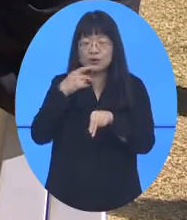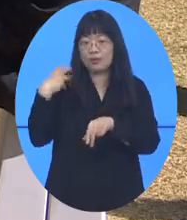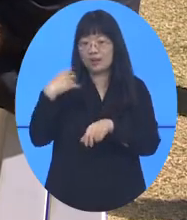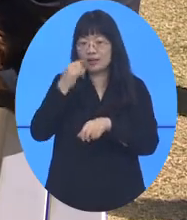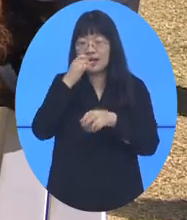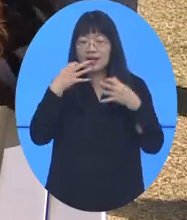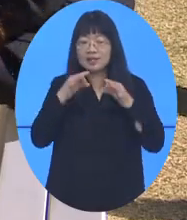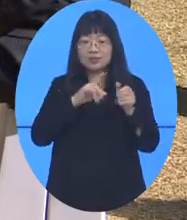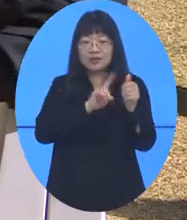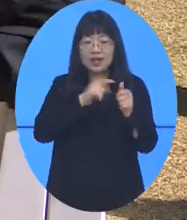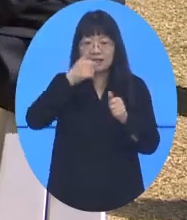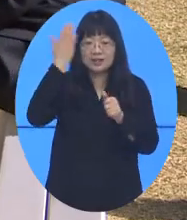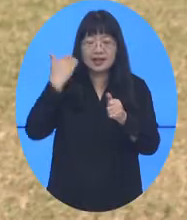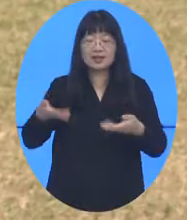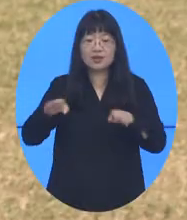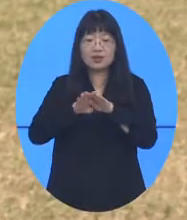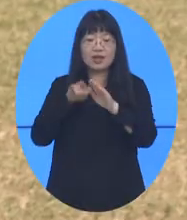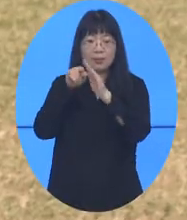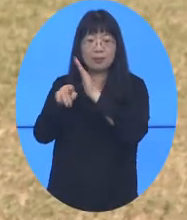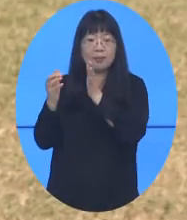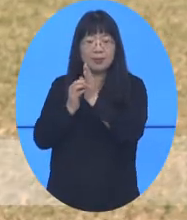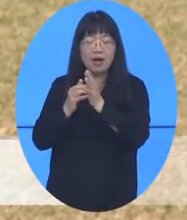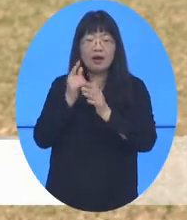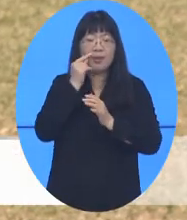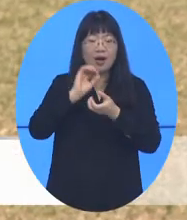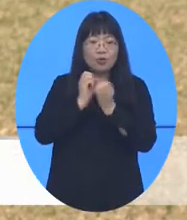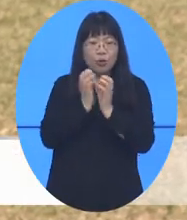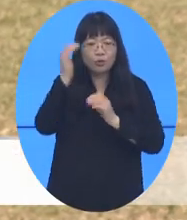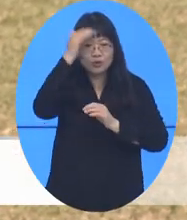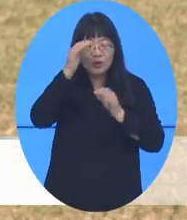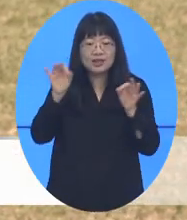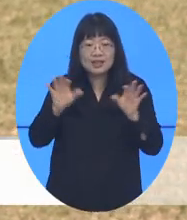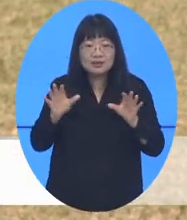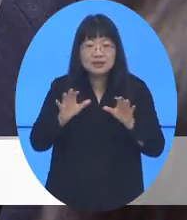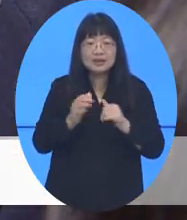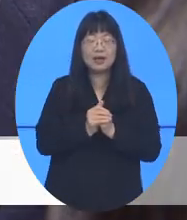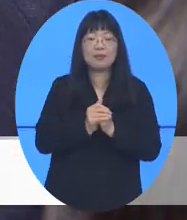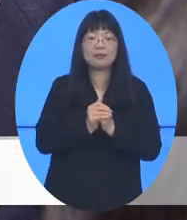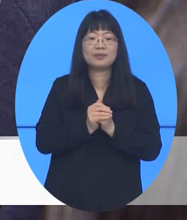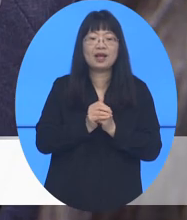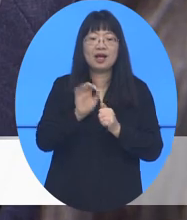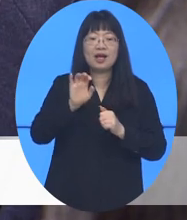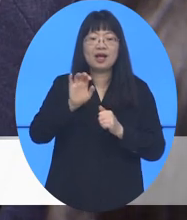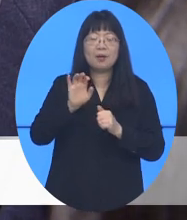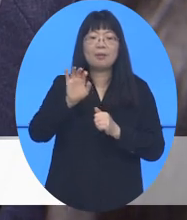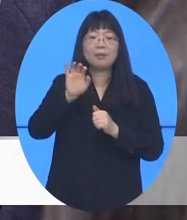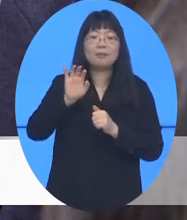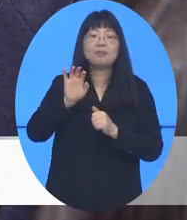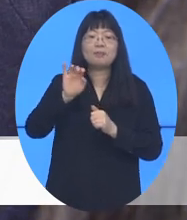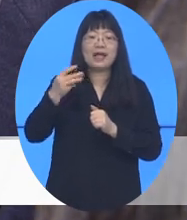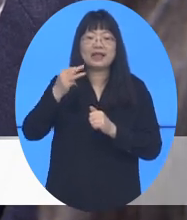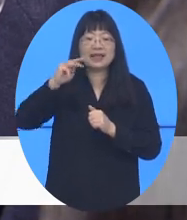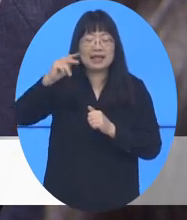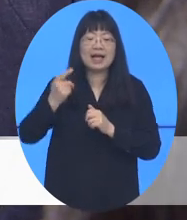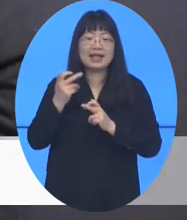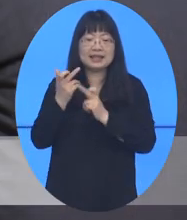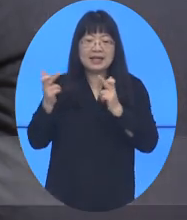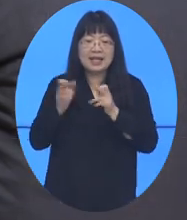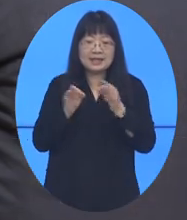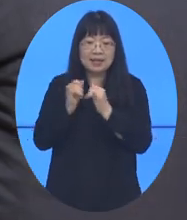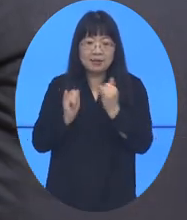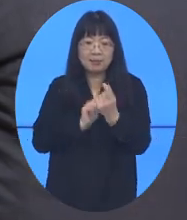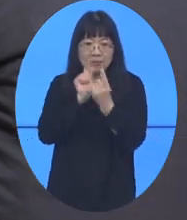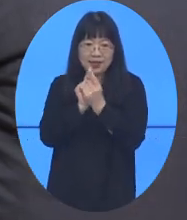8일 김동현 지사도 옛 청사를 찾았습니다. 벚꽃 구경도 잠시, 곧바로 팔달산 상인들을 만나 인근 상권